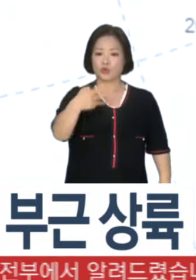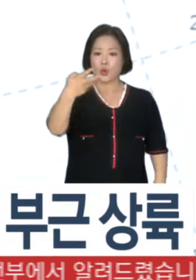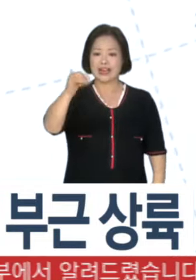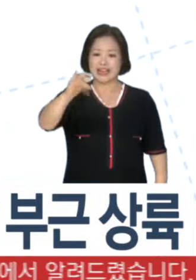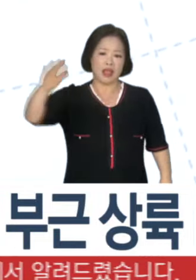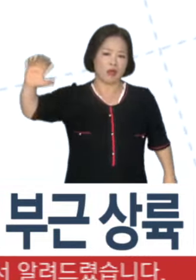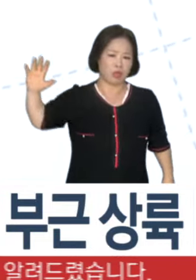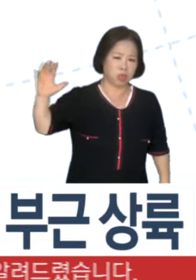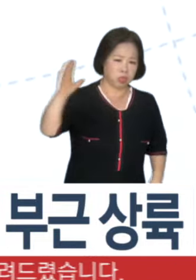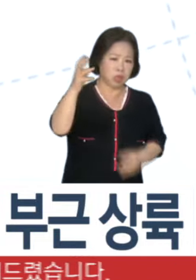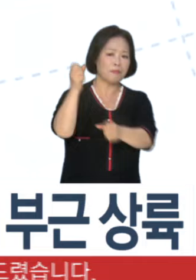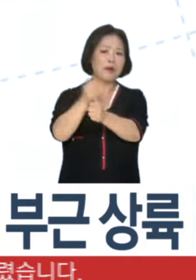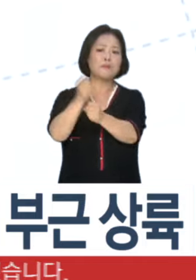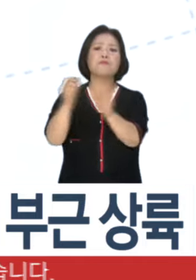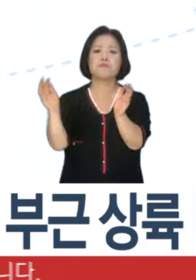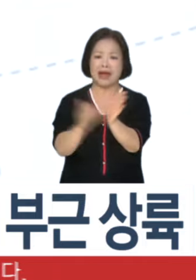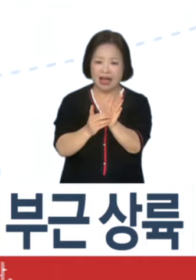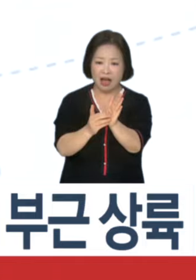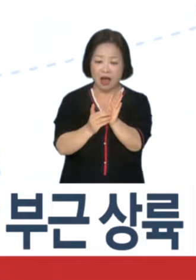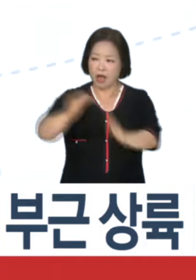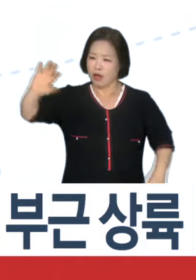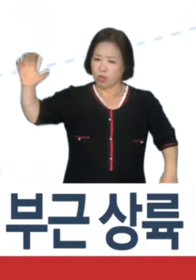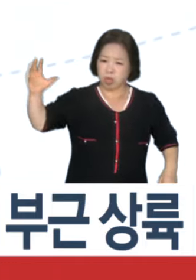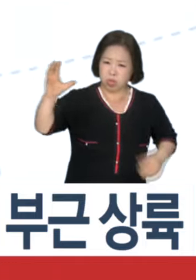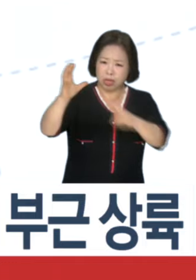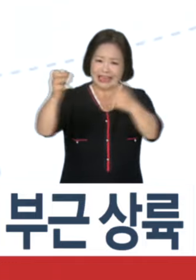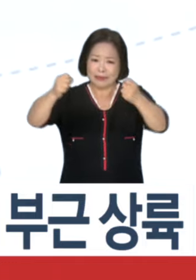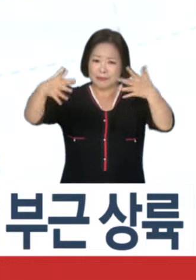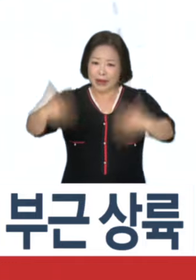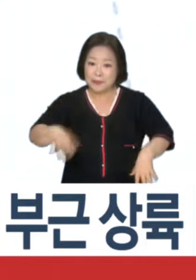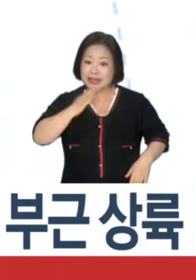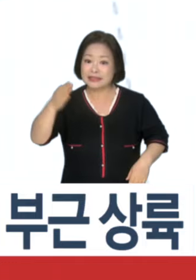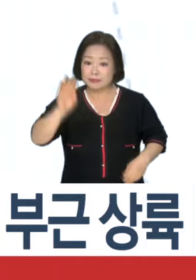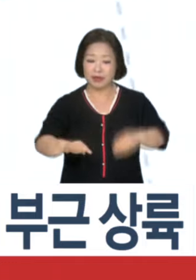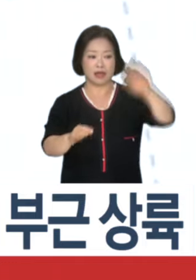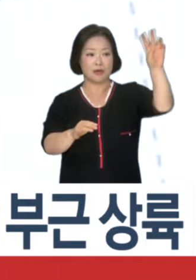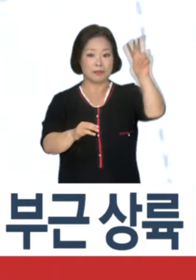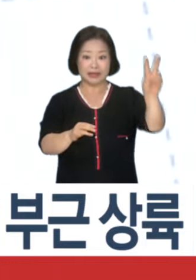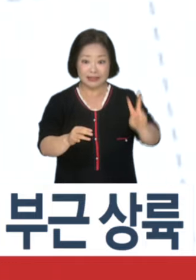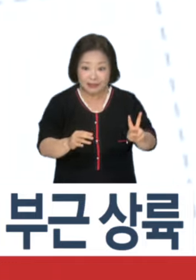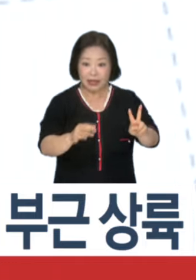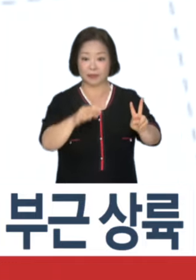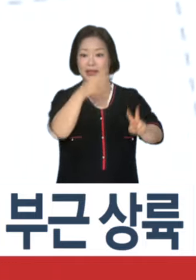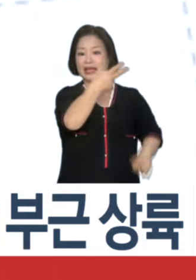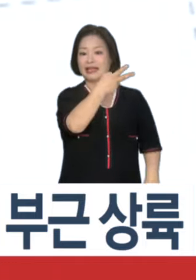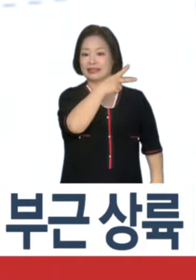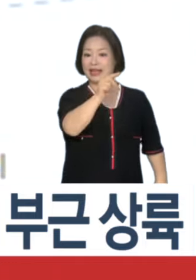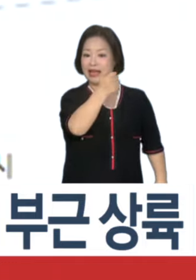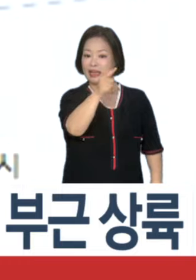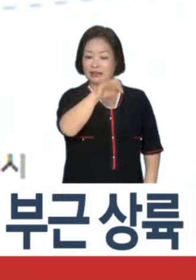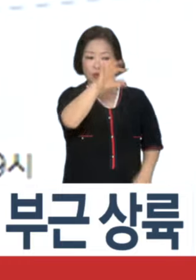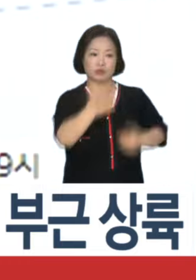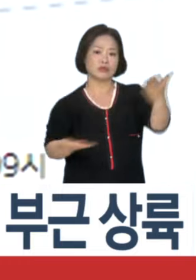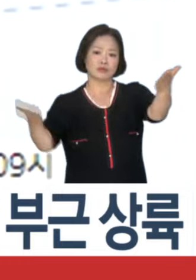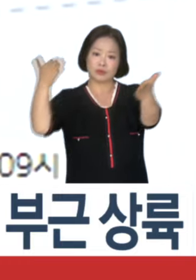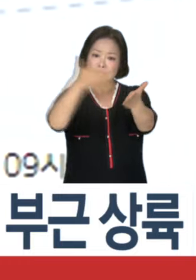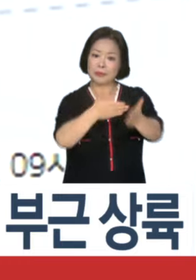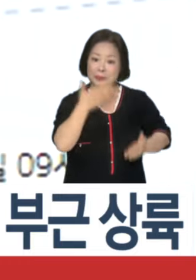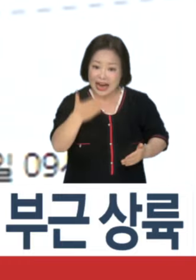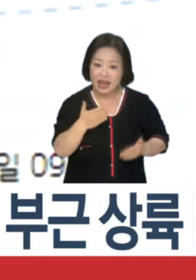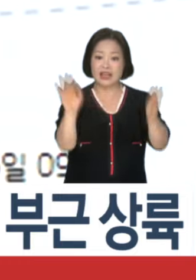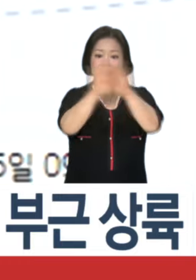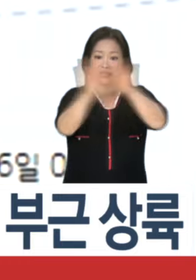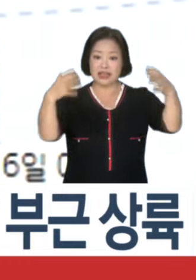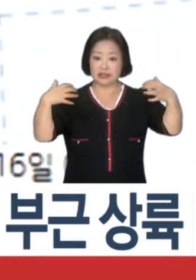태풍 솔릭은 비교적 약한 세력으로 내일 오전 베트남 반항 북서 쪽에 상륙할 전망입니다 기상청은